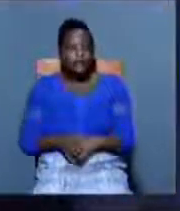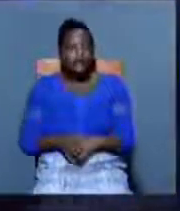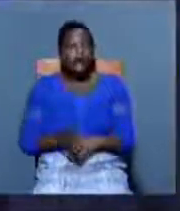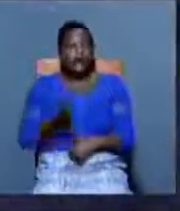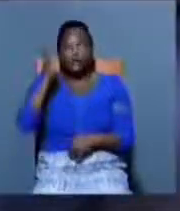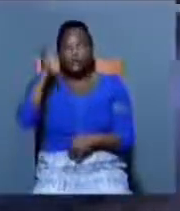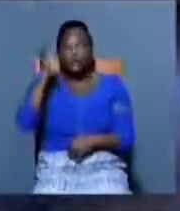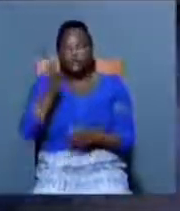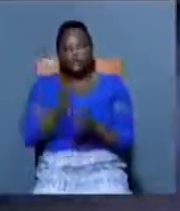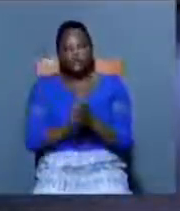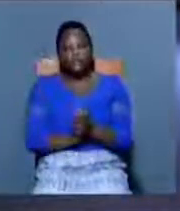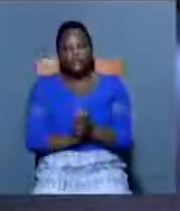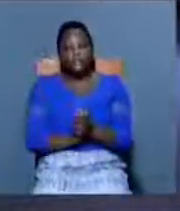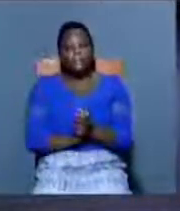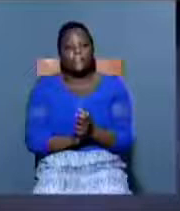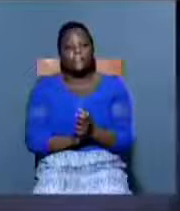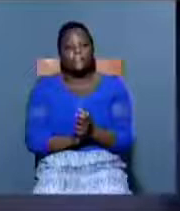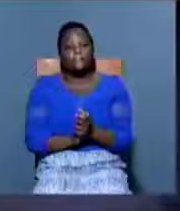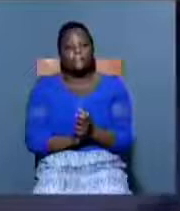Mungu